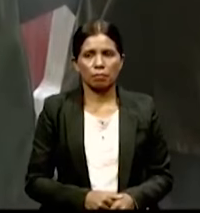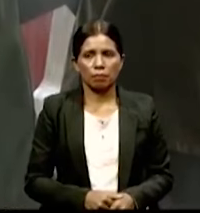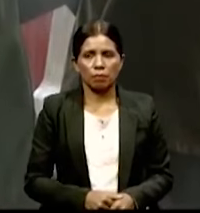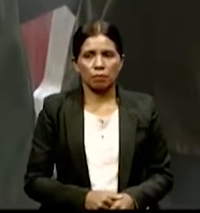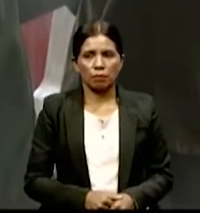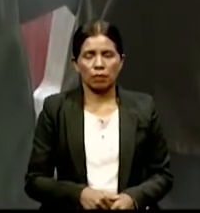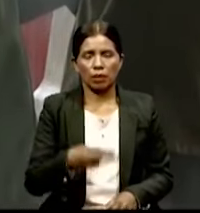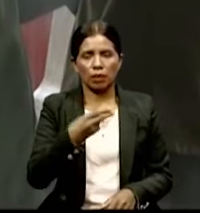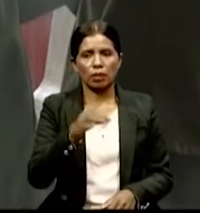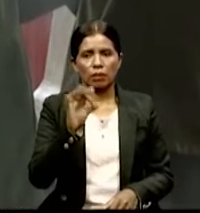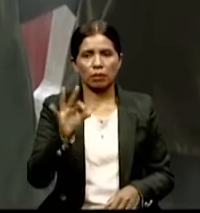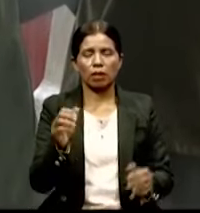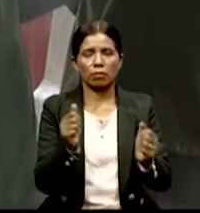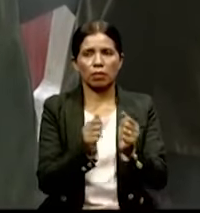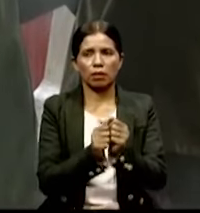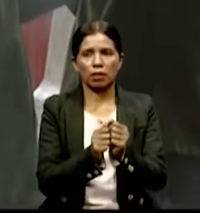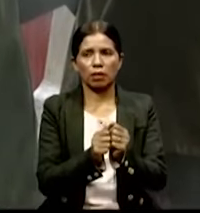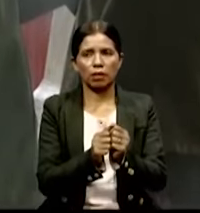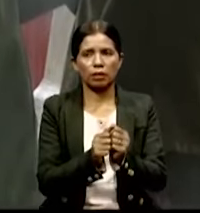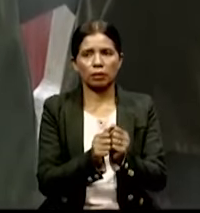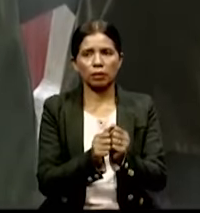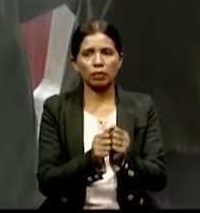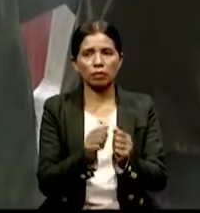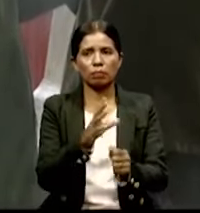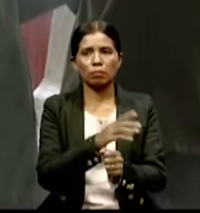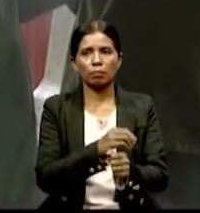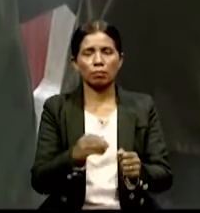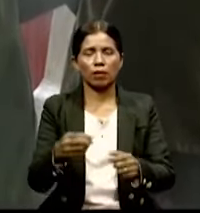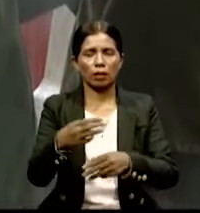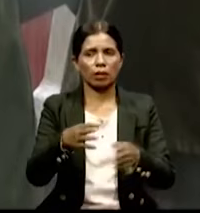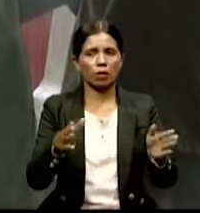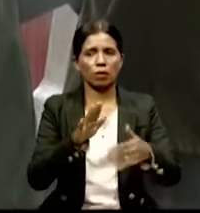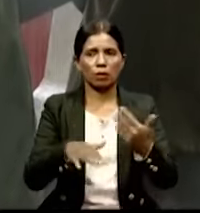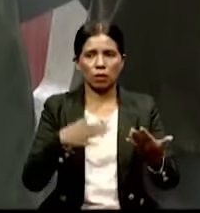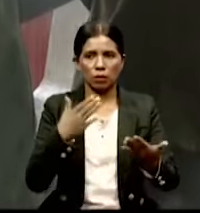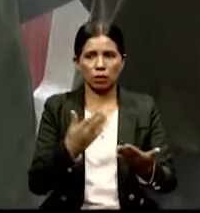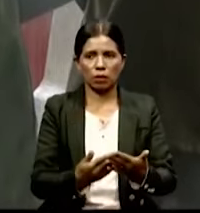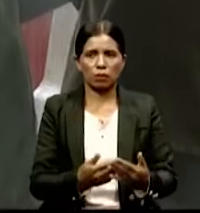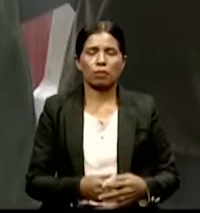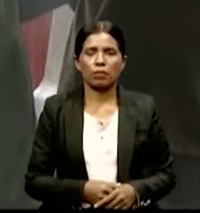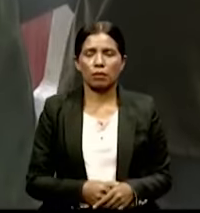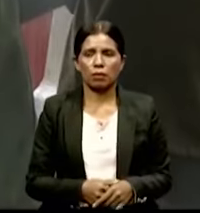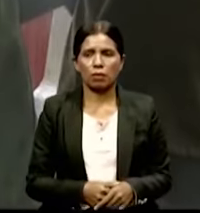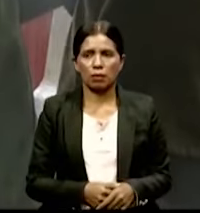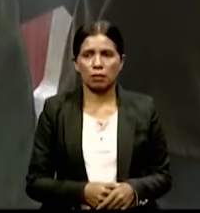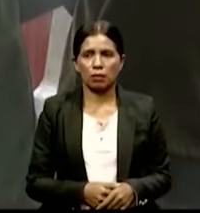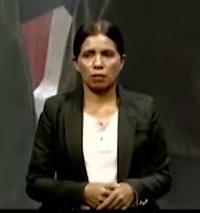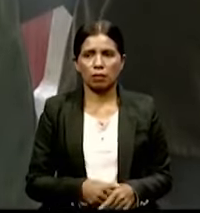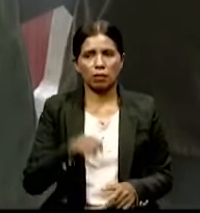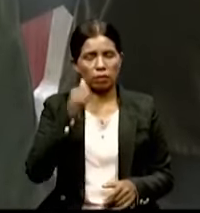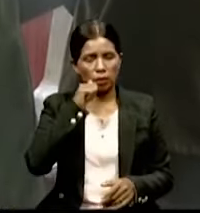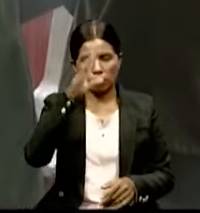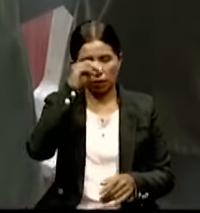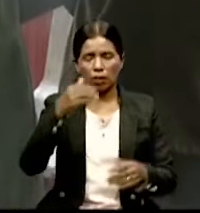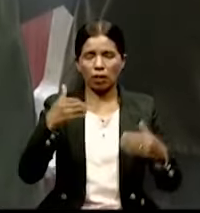Hari is fatim ne kuasi sir ya pukau ngira blokir ne ne iya tu. Nebe tanto va feito ba man ni ni